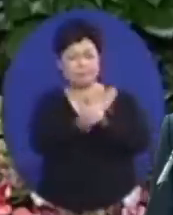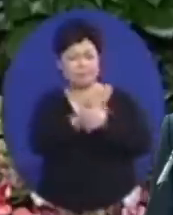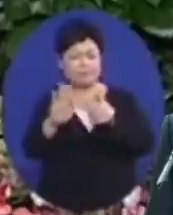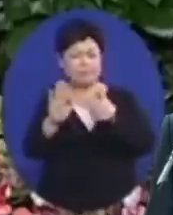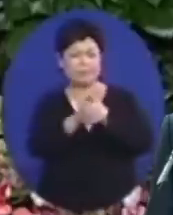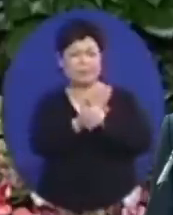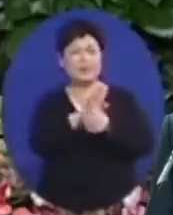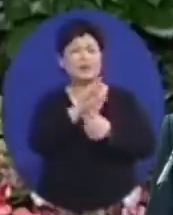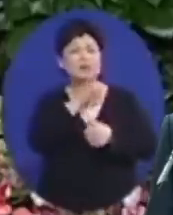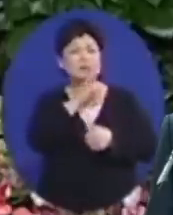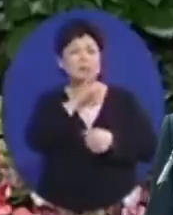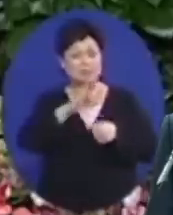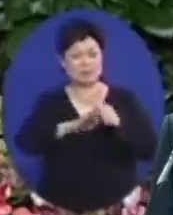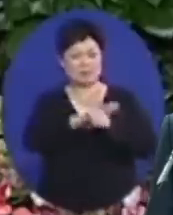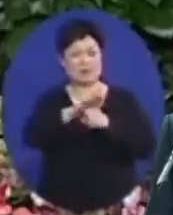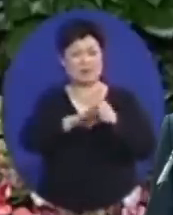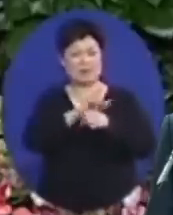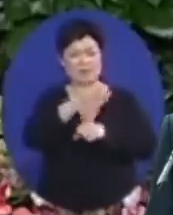사랑하고 업신 여기지 마라.